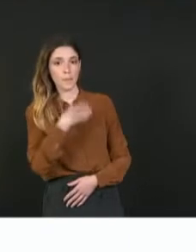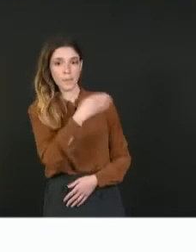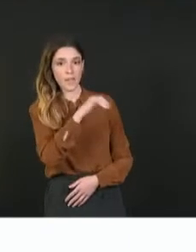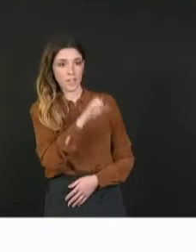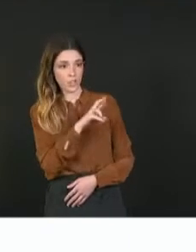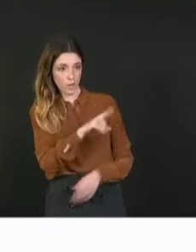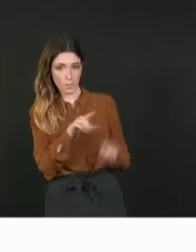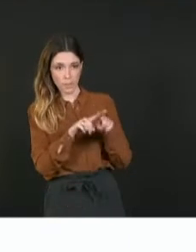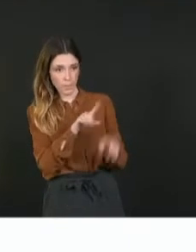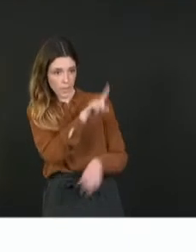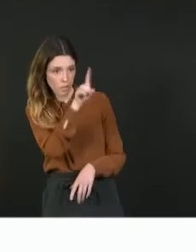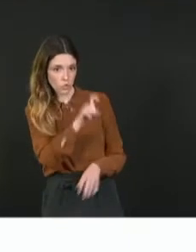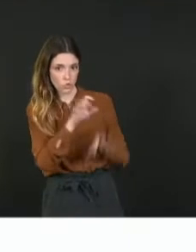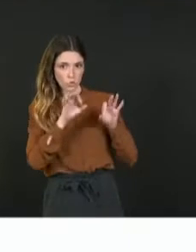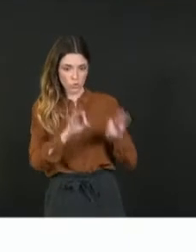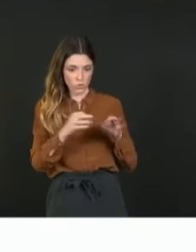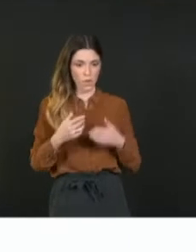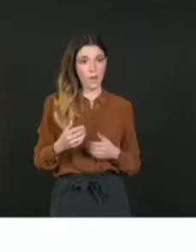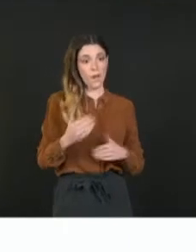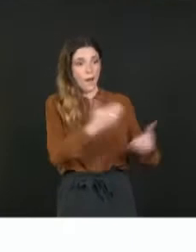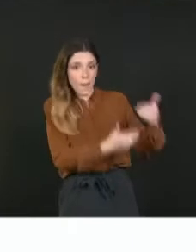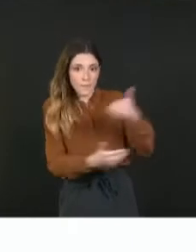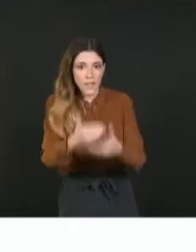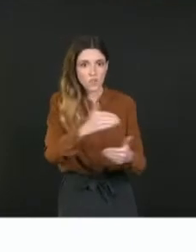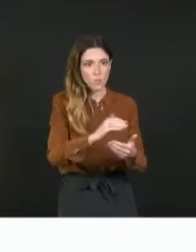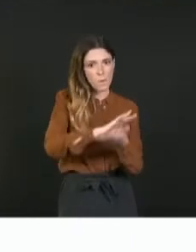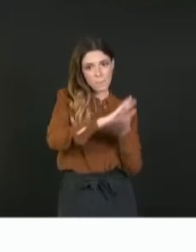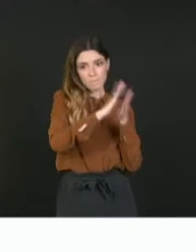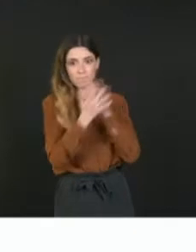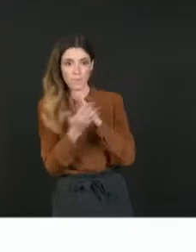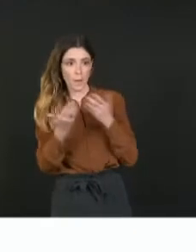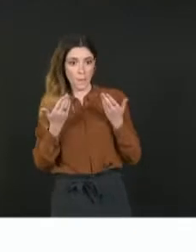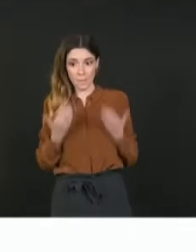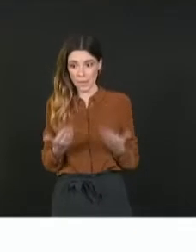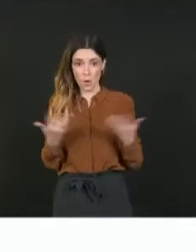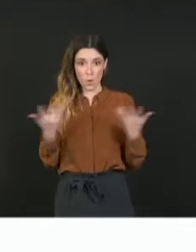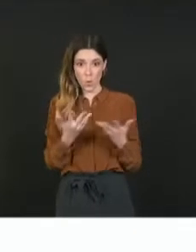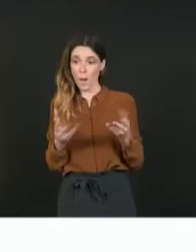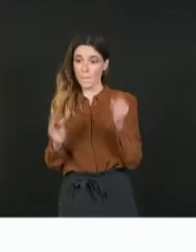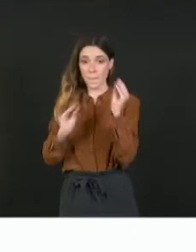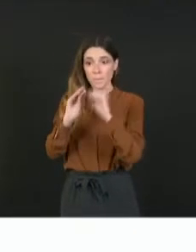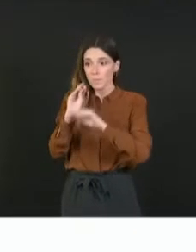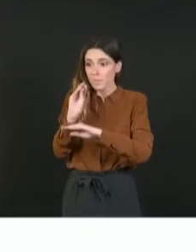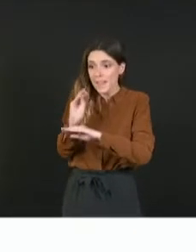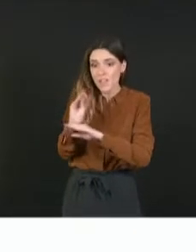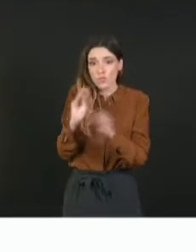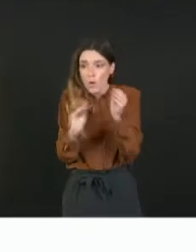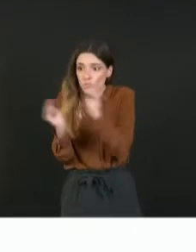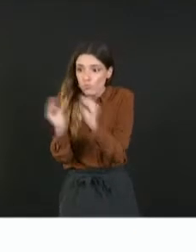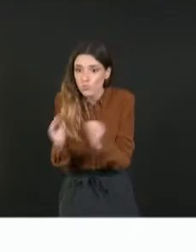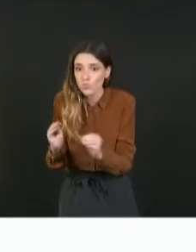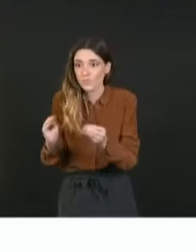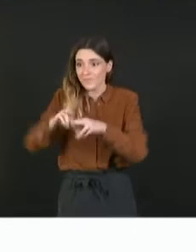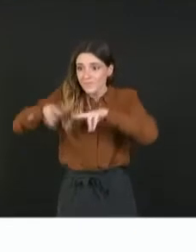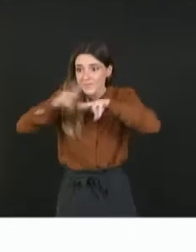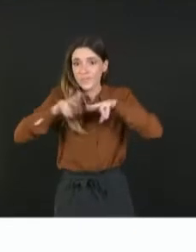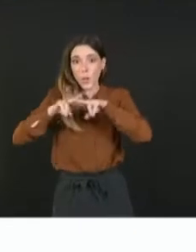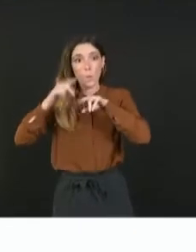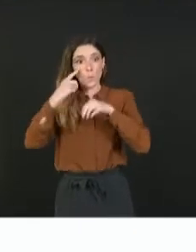passe de l'aménagement au ménagement pour que la nature ait de l'espace en ville ?